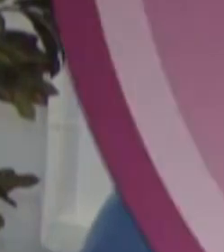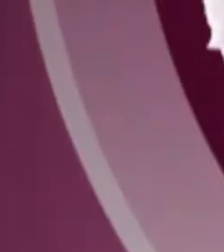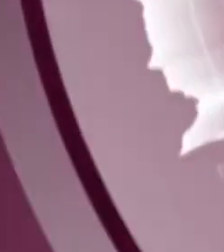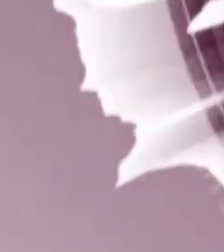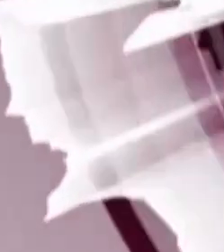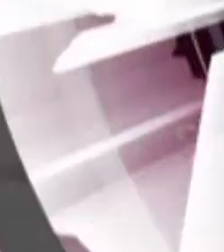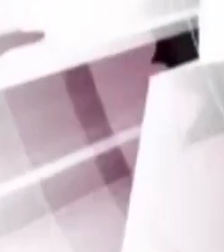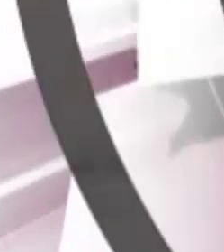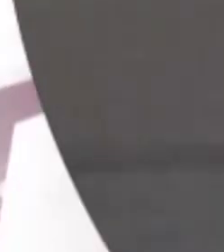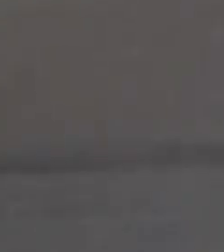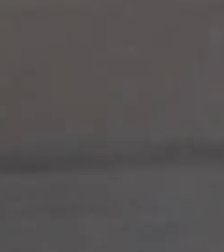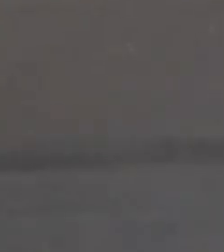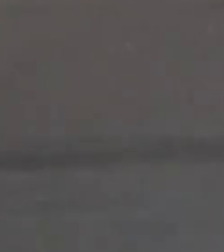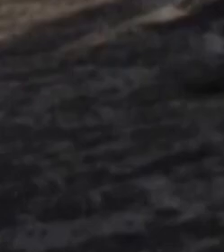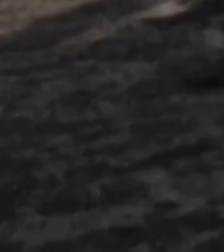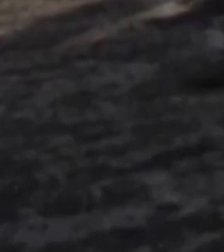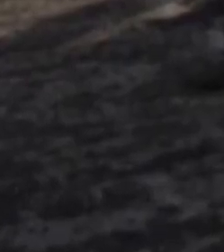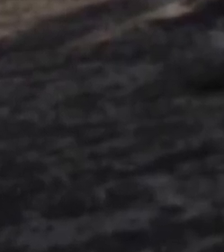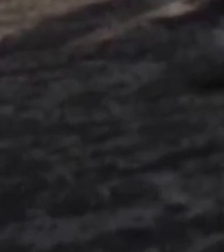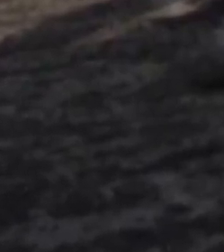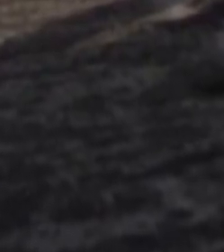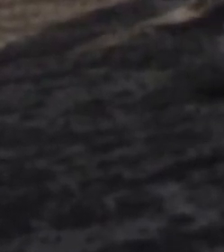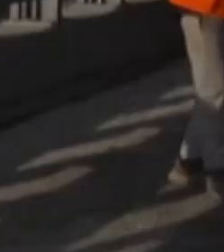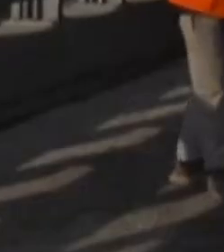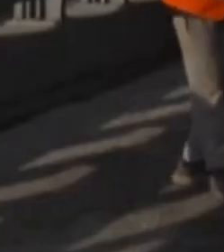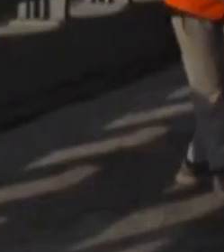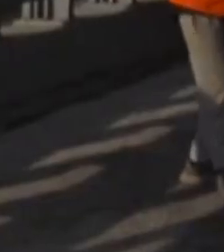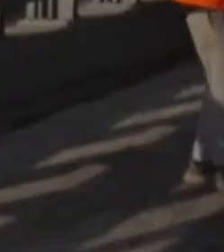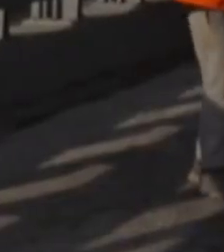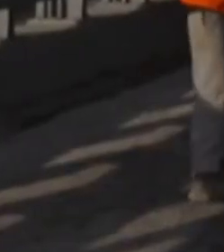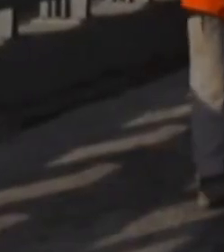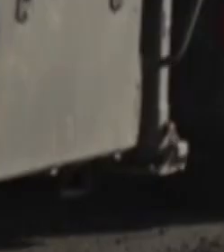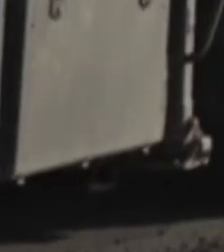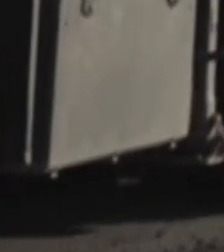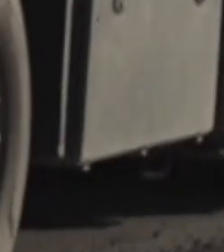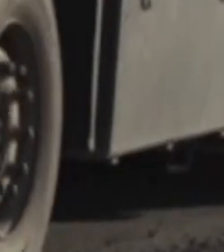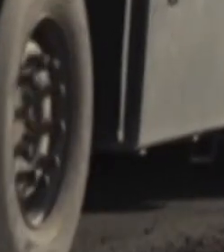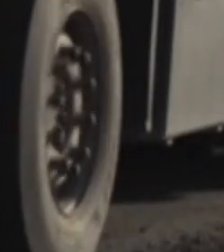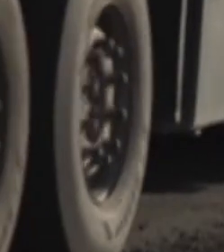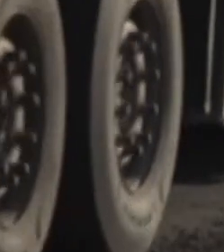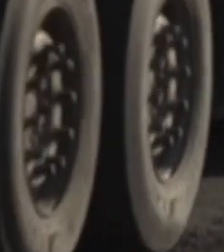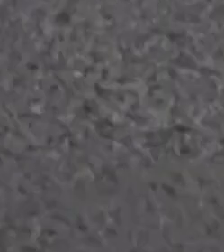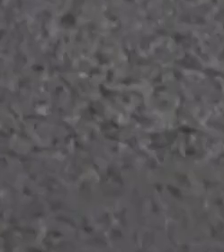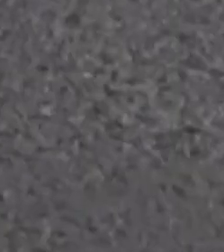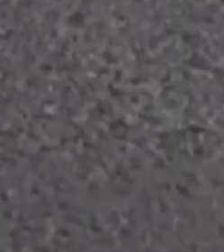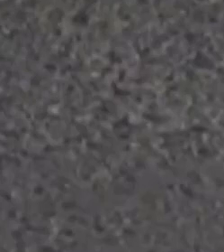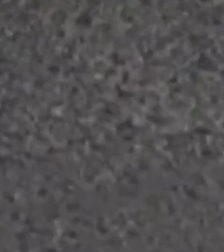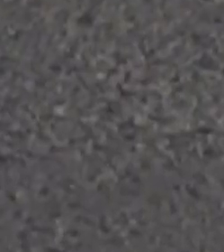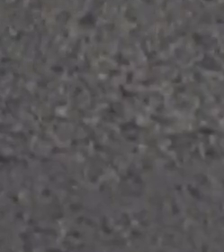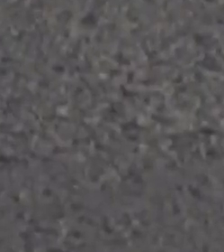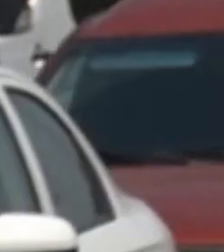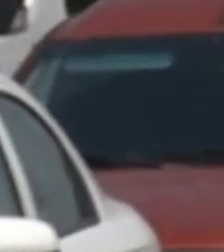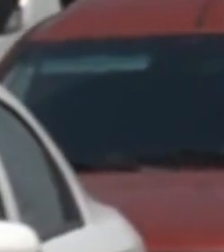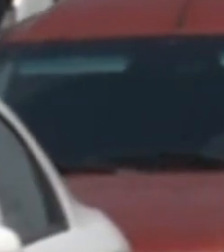инфекцией. Часть моста возле рынка Алтын-Орда закрывают на ремонт. Почему относительно новая эстакада в ненадлежащем